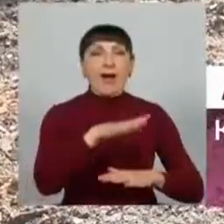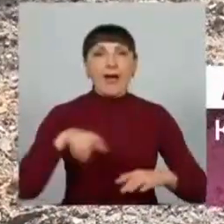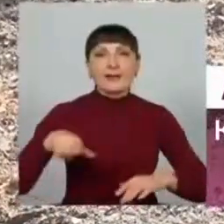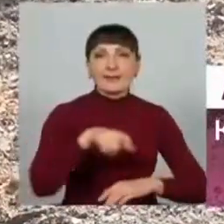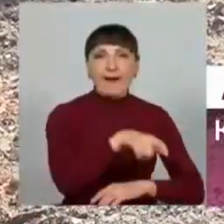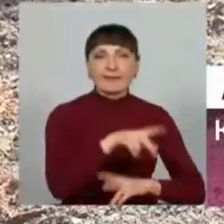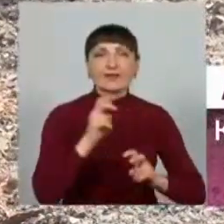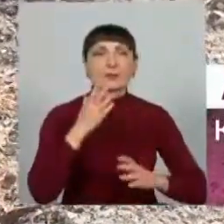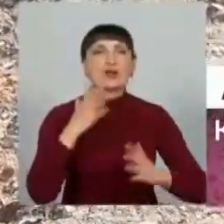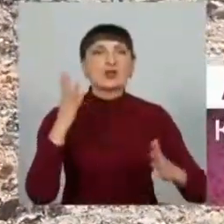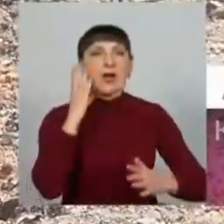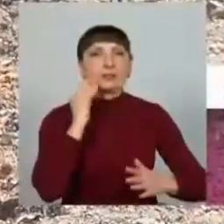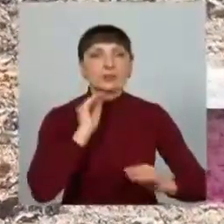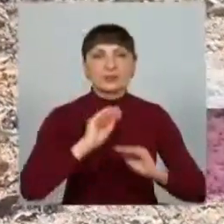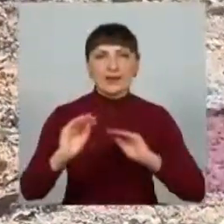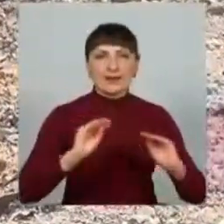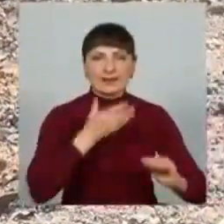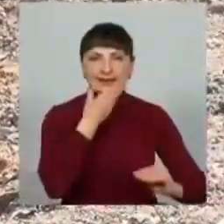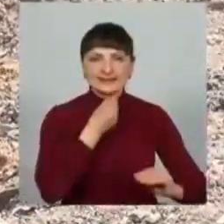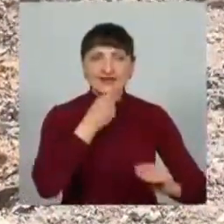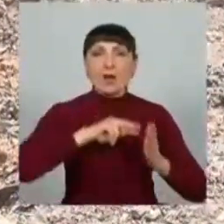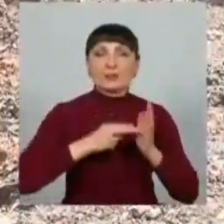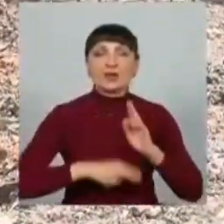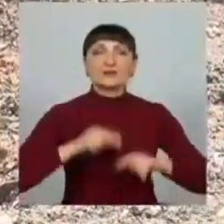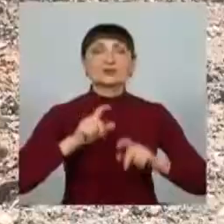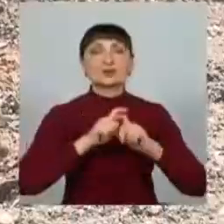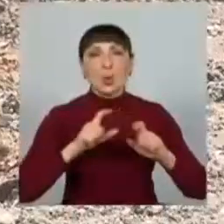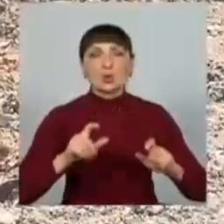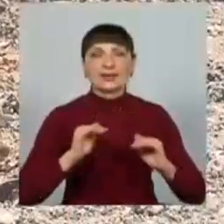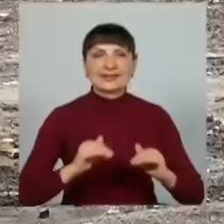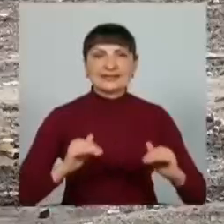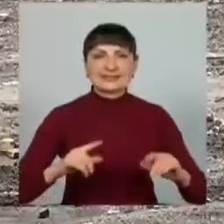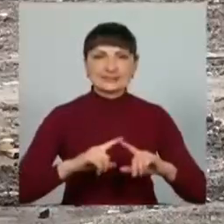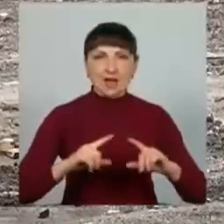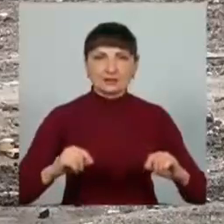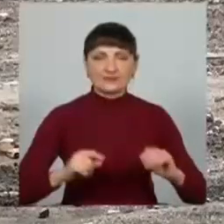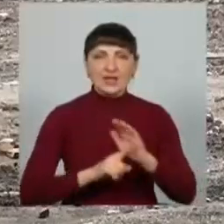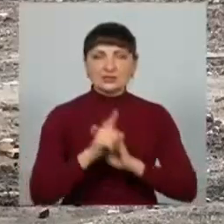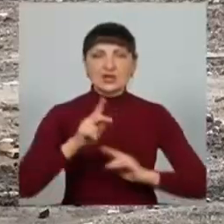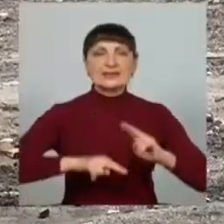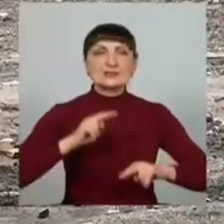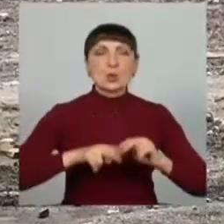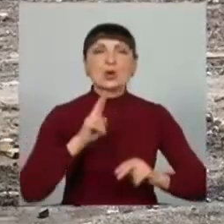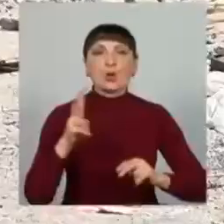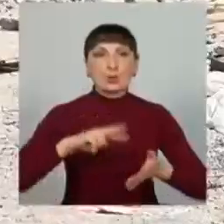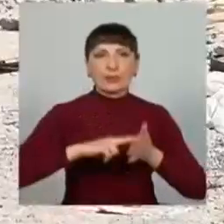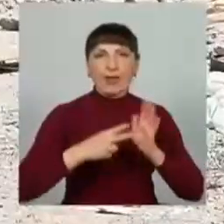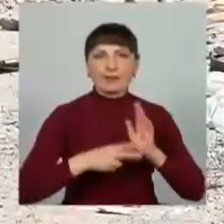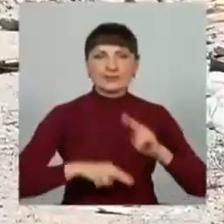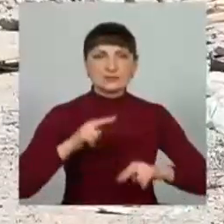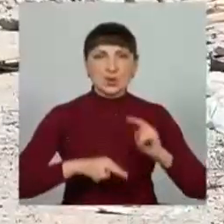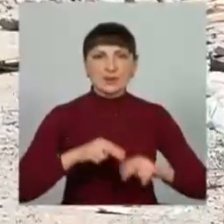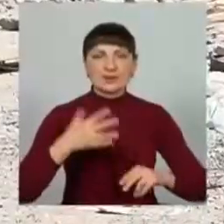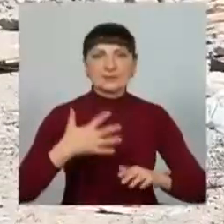Большой Алма-Атинки обустроят. В планах возведение школы и детсада. Изначально застройщики планировали возвести на